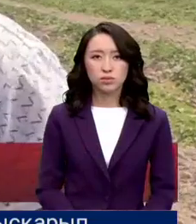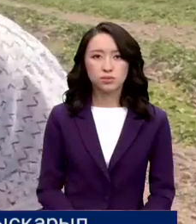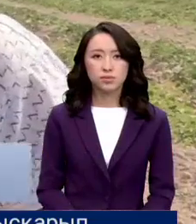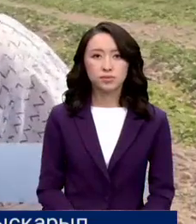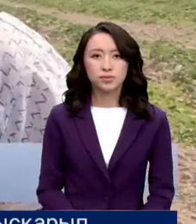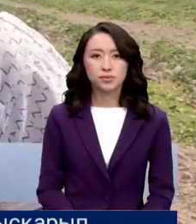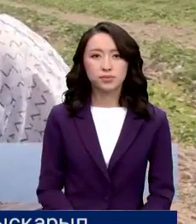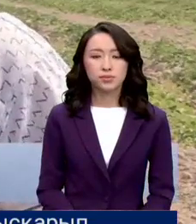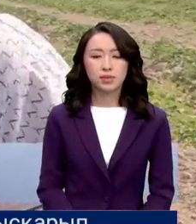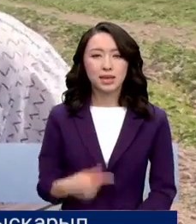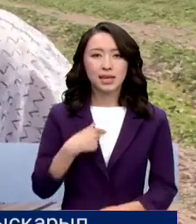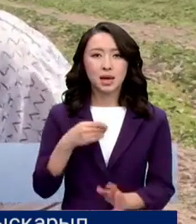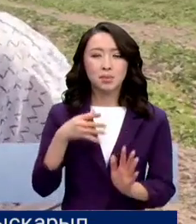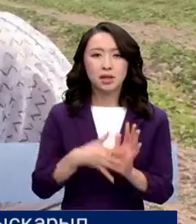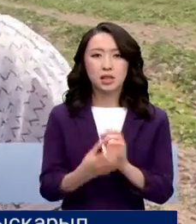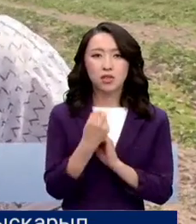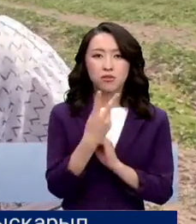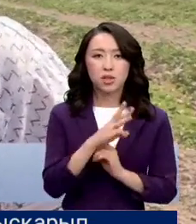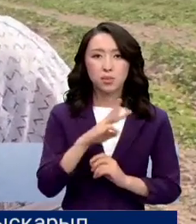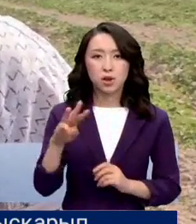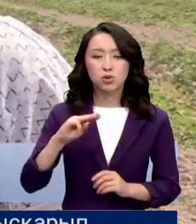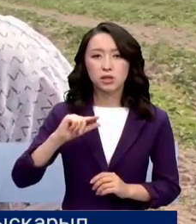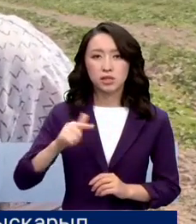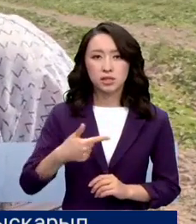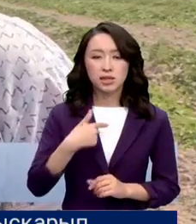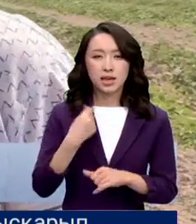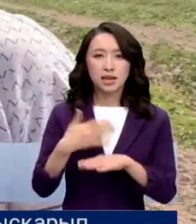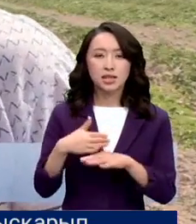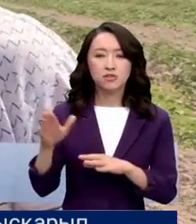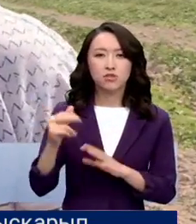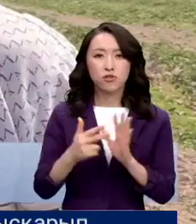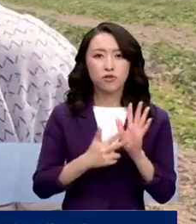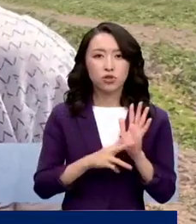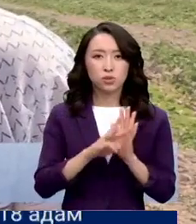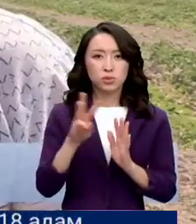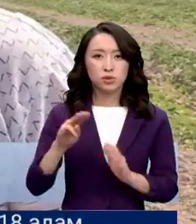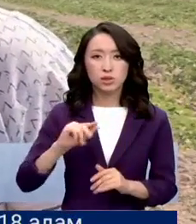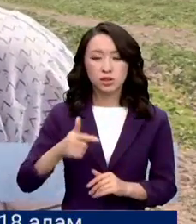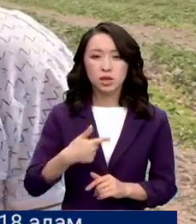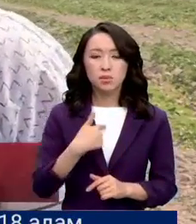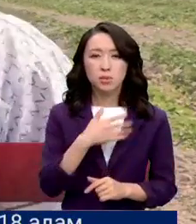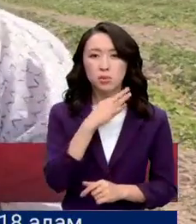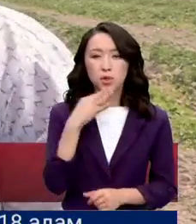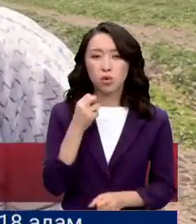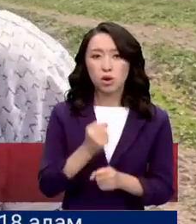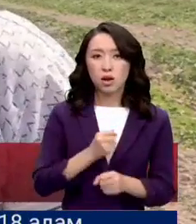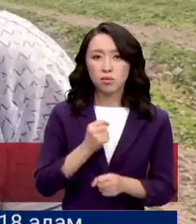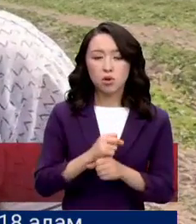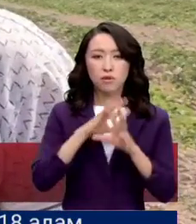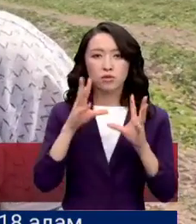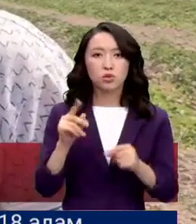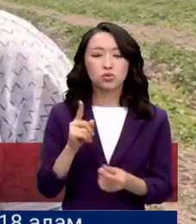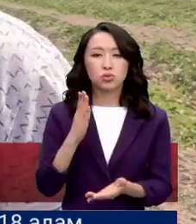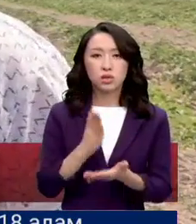удалось. Я потратил 12 миллионов тенге. Я в кредит взял 8 миллионов тенге. Мы столько работали, а все, что